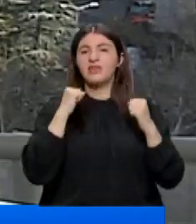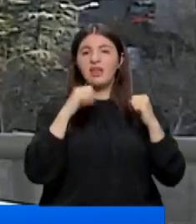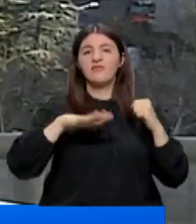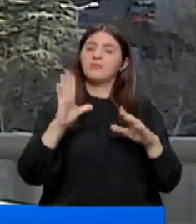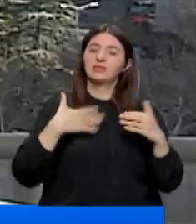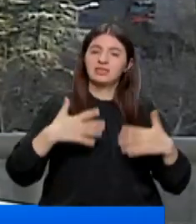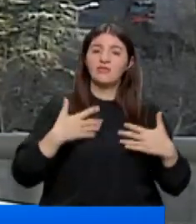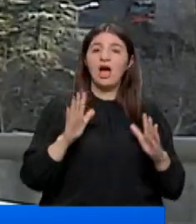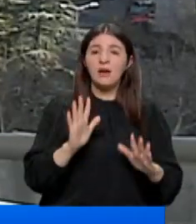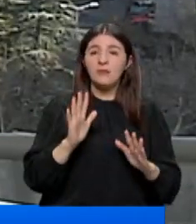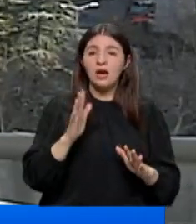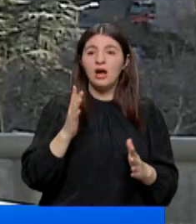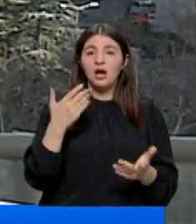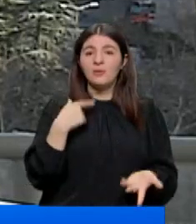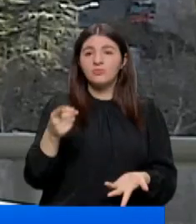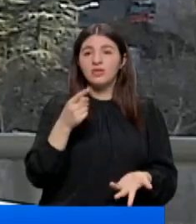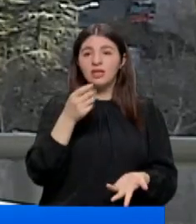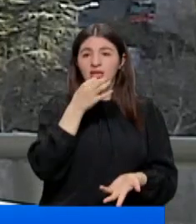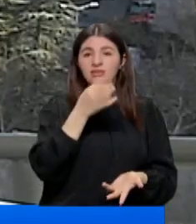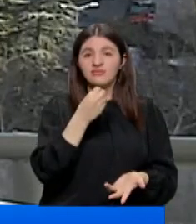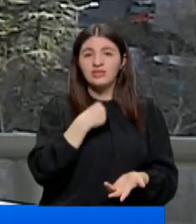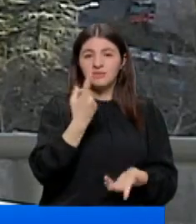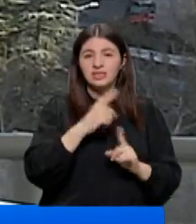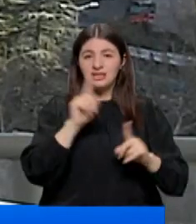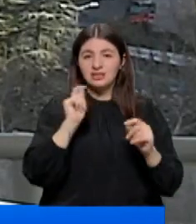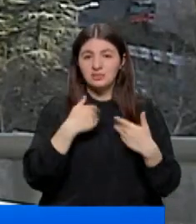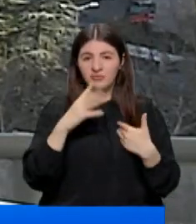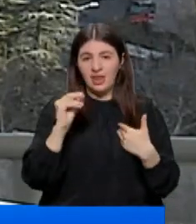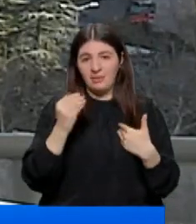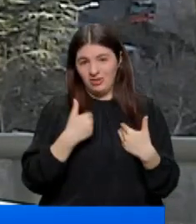tamam sevindi ama ben de buna müsaadenizle bir itiraz edeyim. Bir